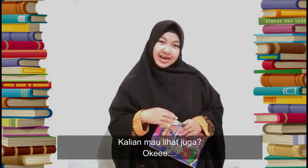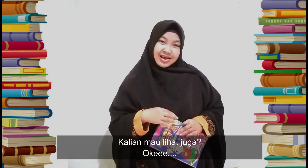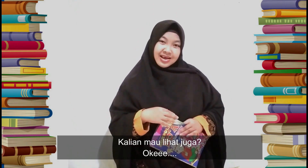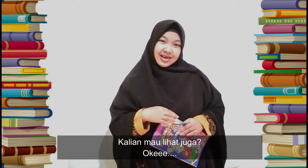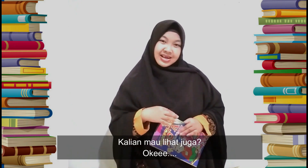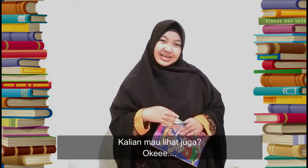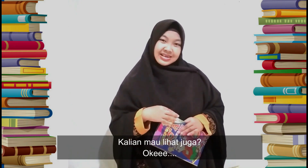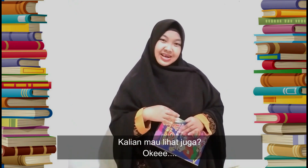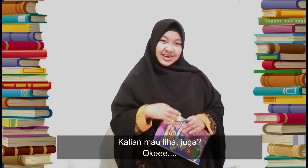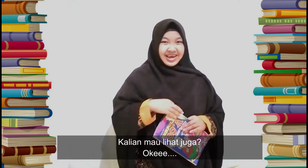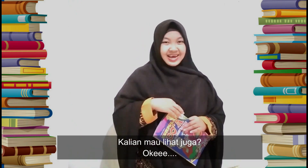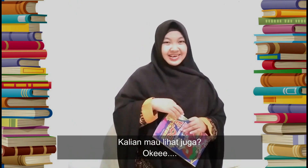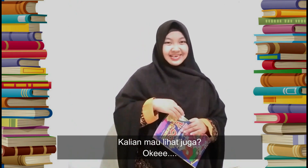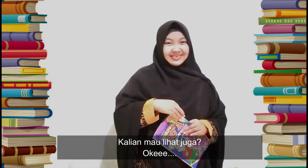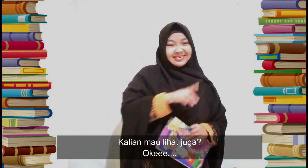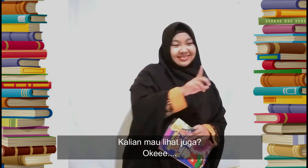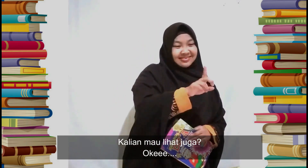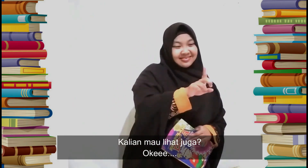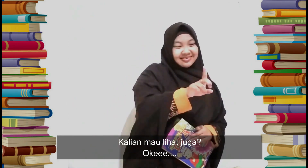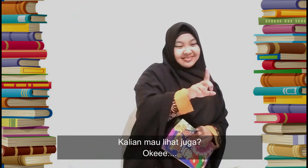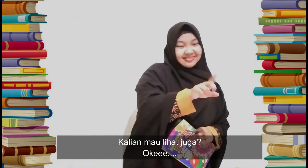lihat juga? Oke.